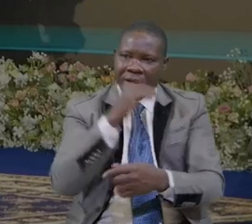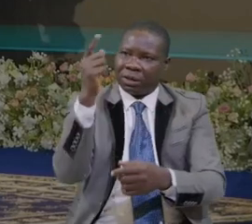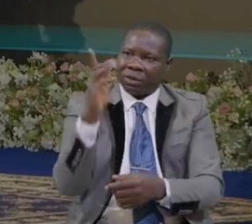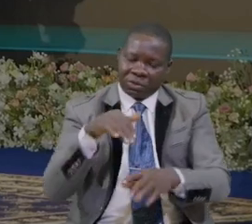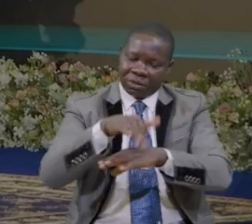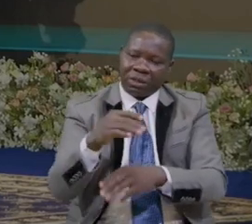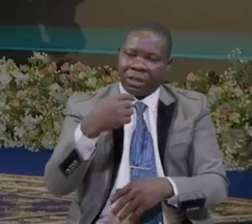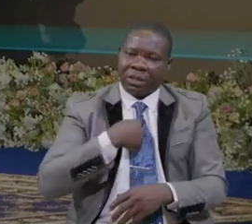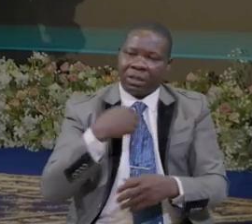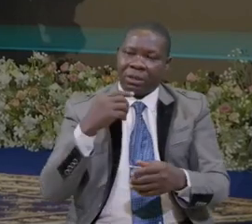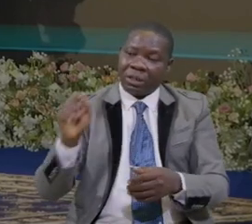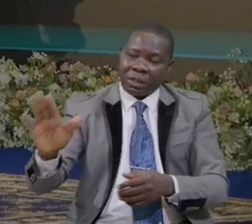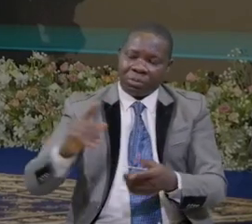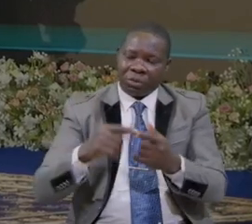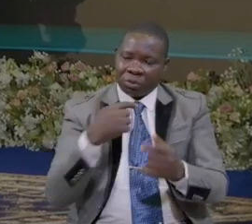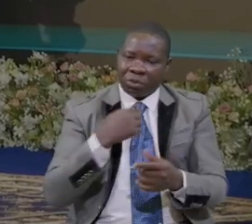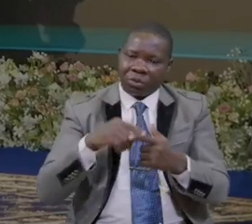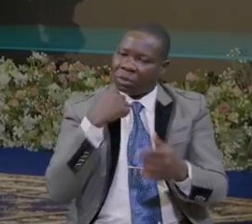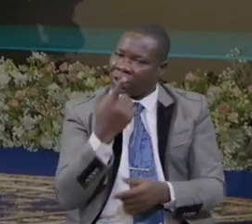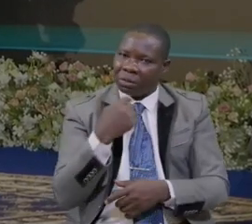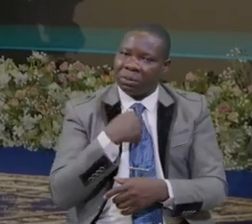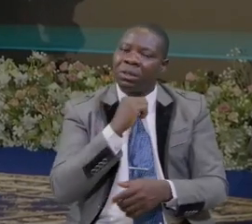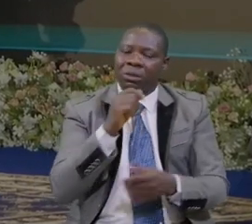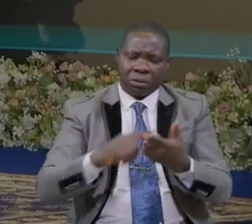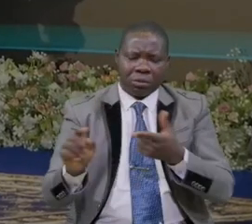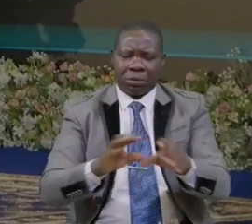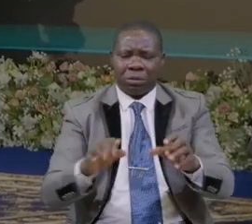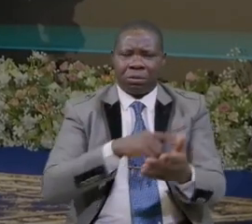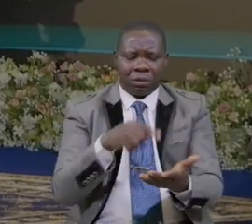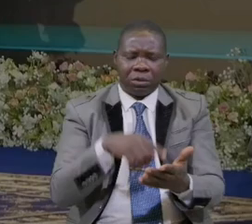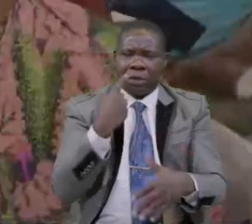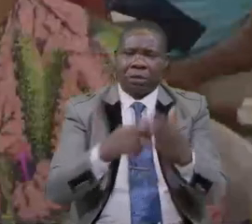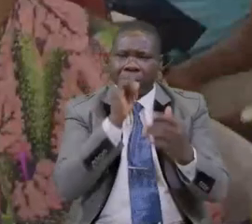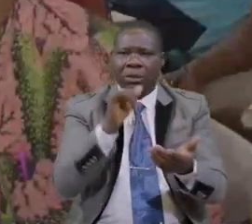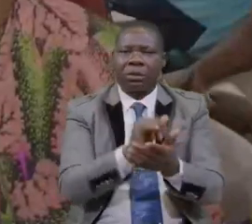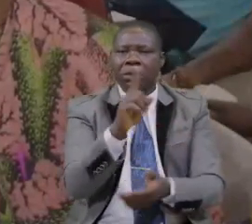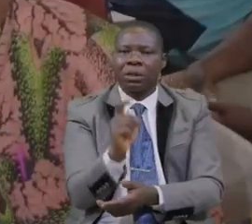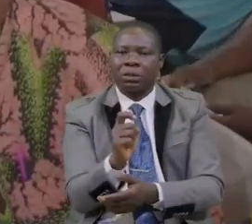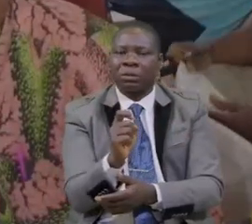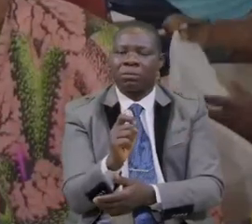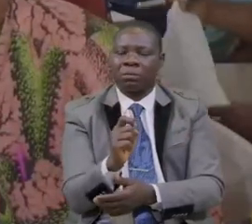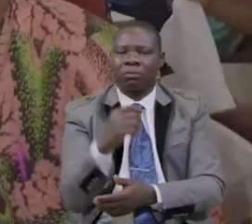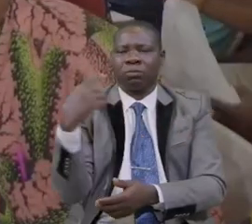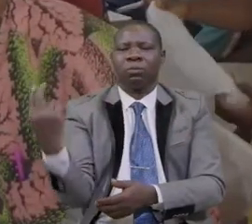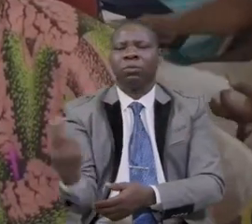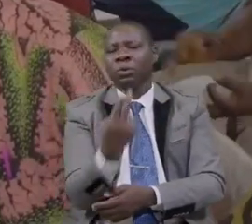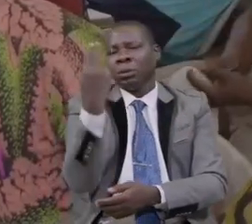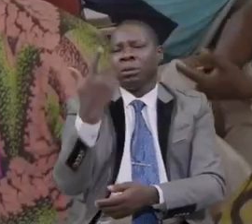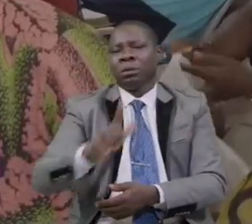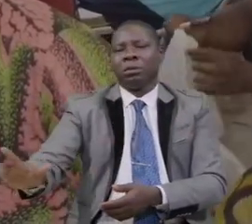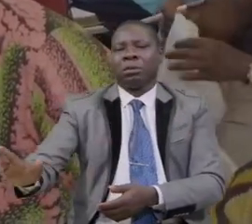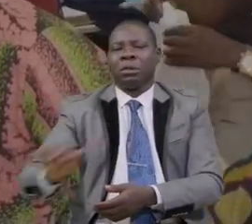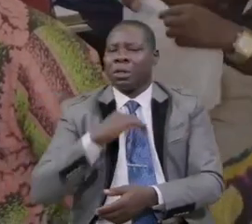me dire de ne plus faire ça. C'est quoi ça? Ça n'a pas de sens. Je lui ai dit,